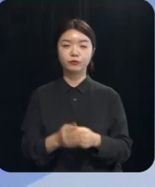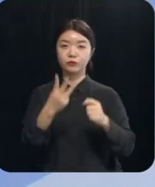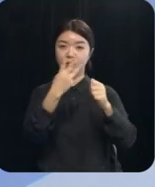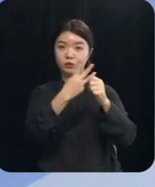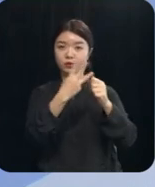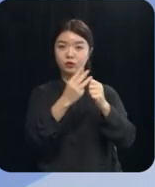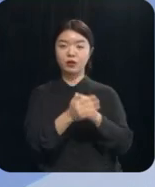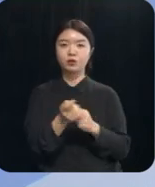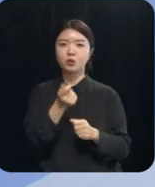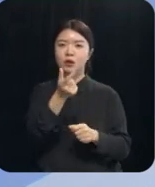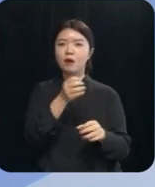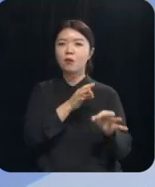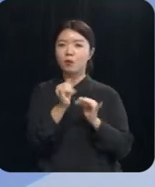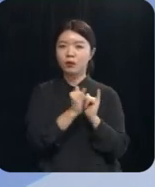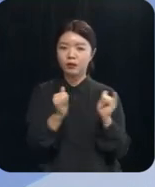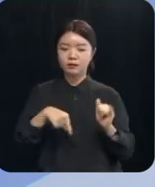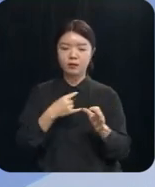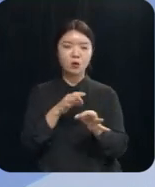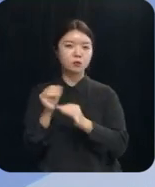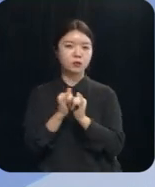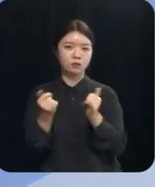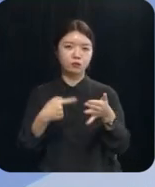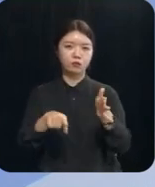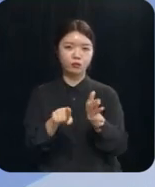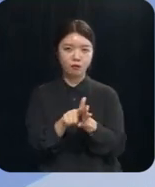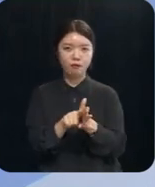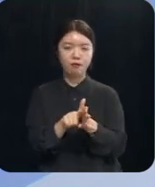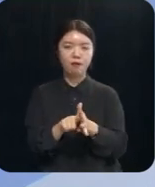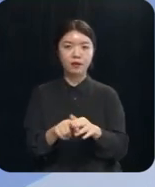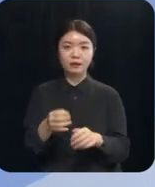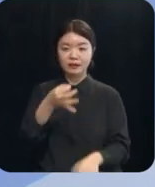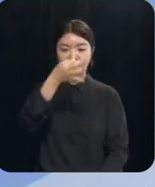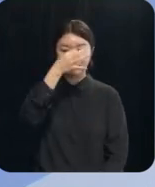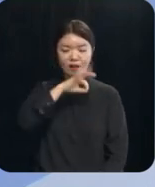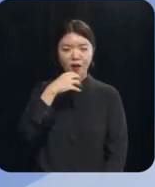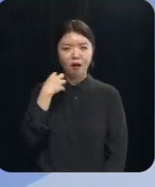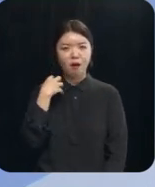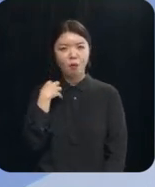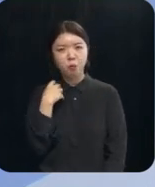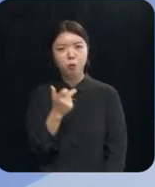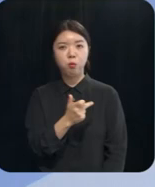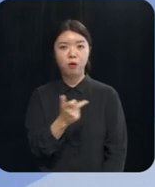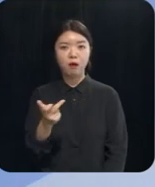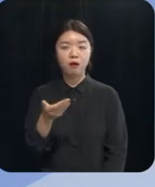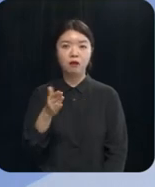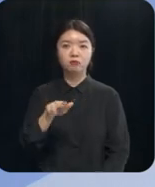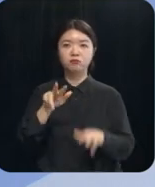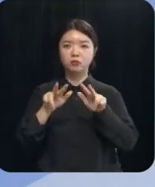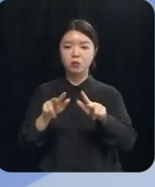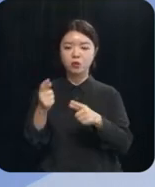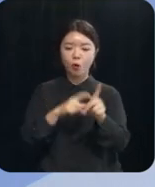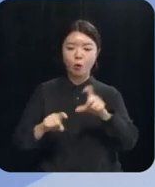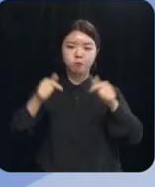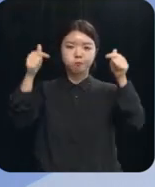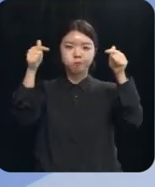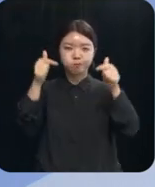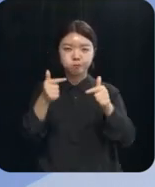셋째로는 소상공인과 자영업자들을 위해서 이자 부담이 많은데요. 그 이자 부담을 낮추기 위해서